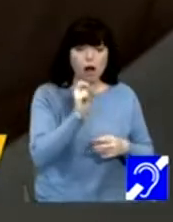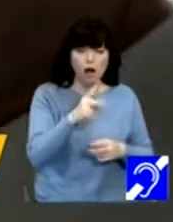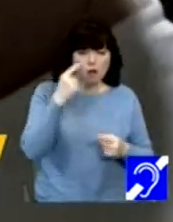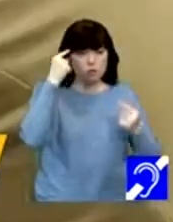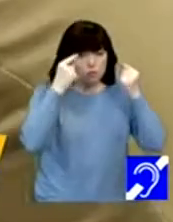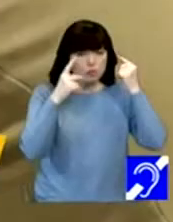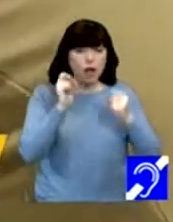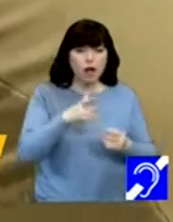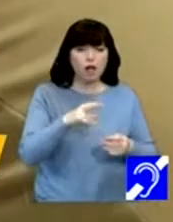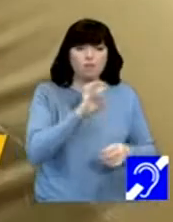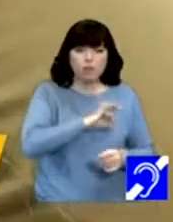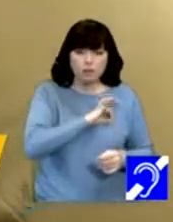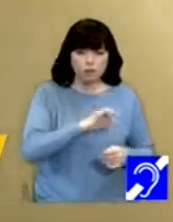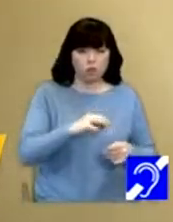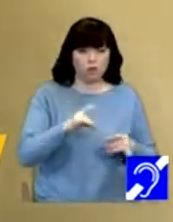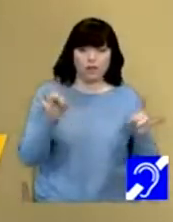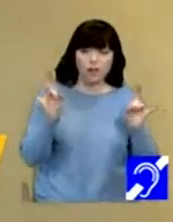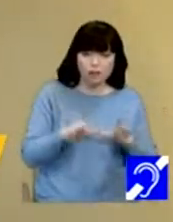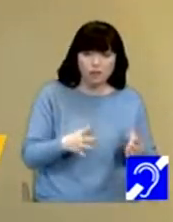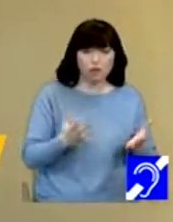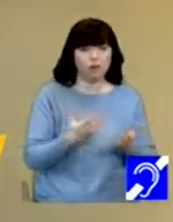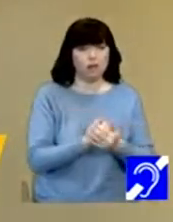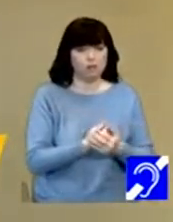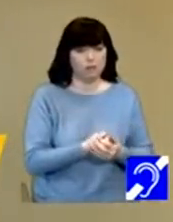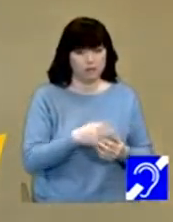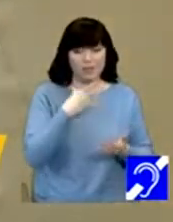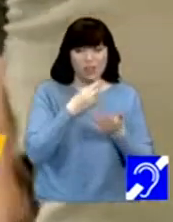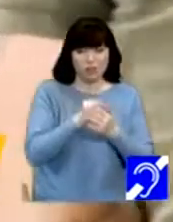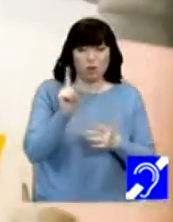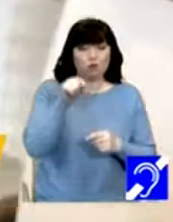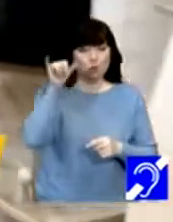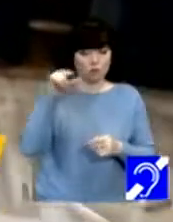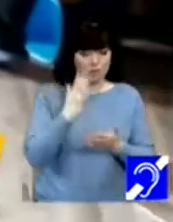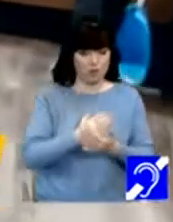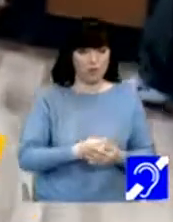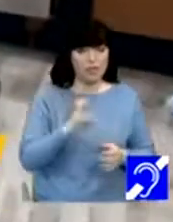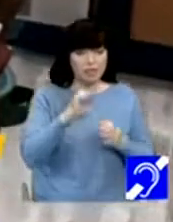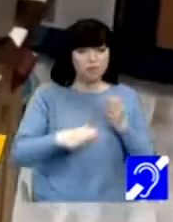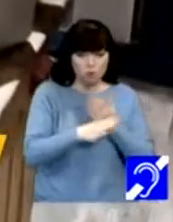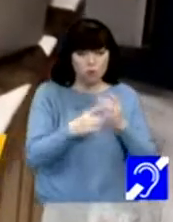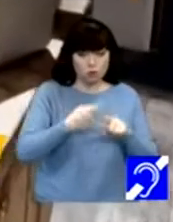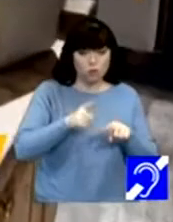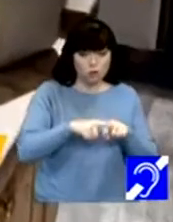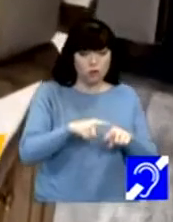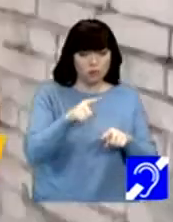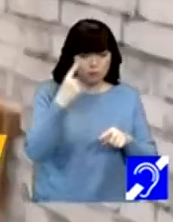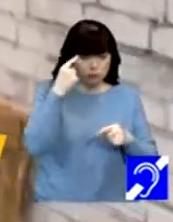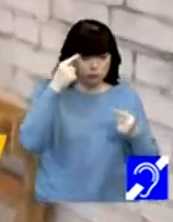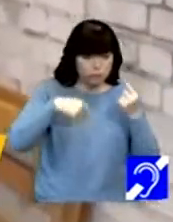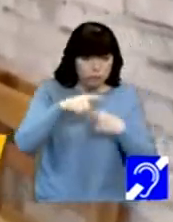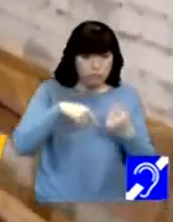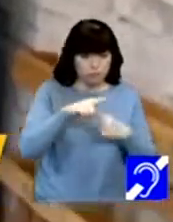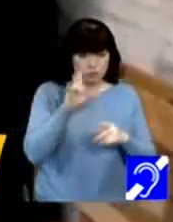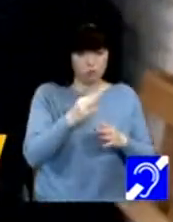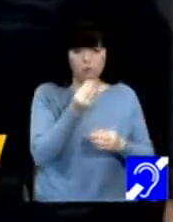scop afacerile care includ restaurante și o firmă de comerț electronic. Cu ajutorul celei din urmă, inimosul om de afaceri ajută la